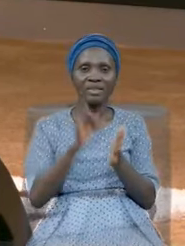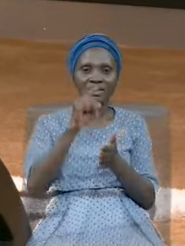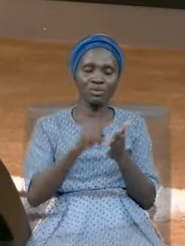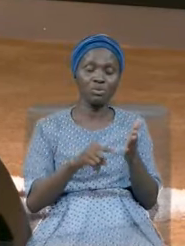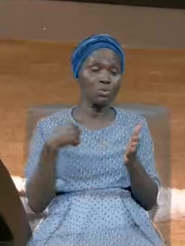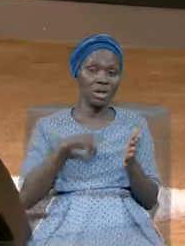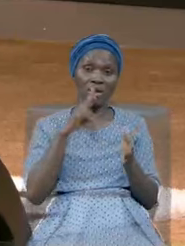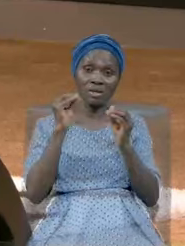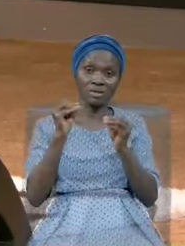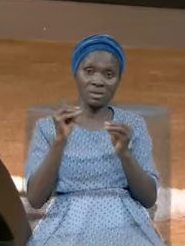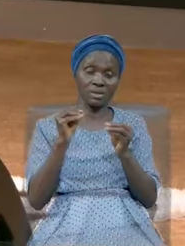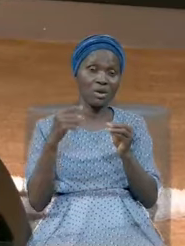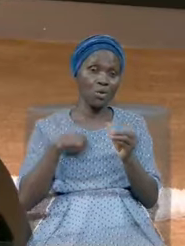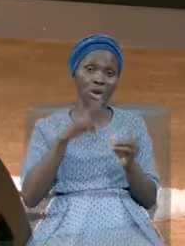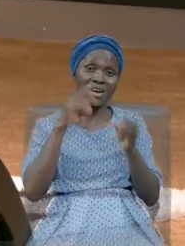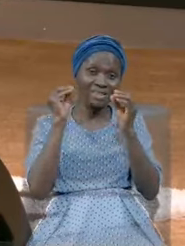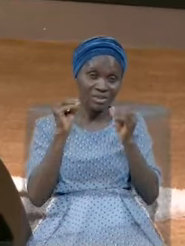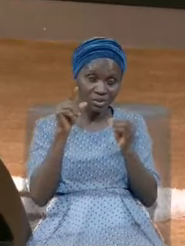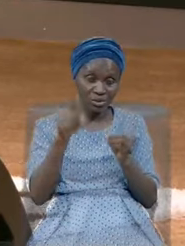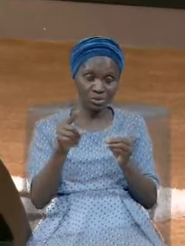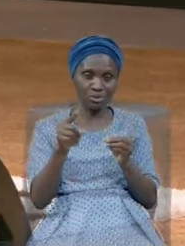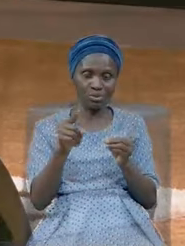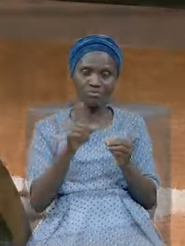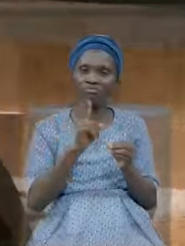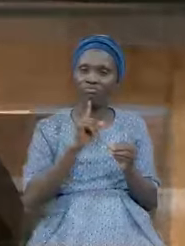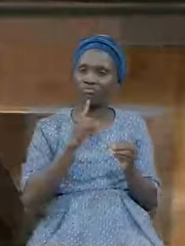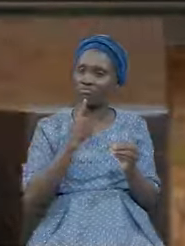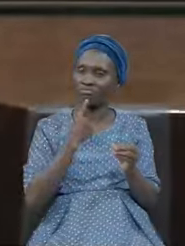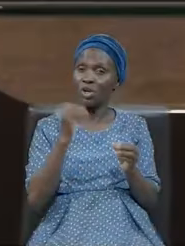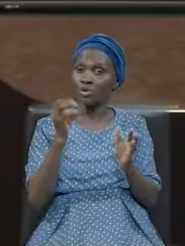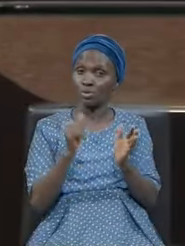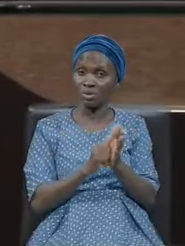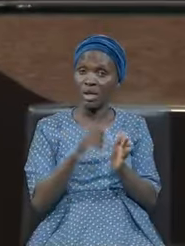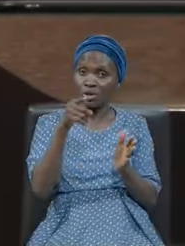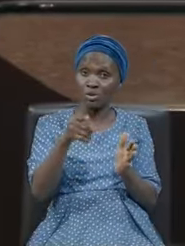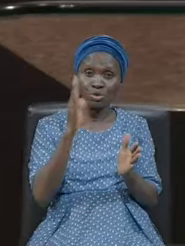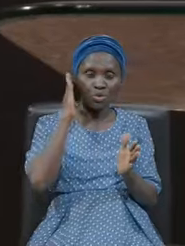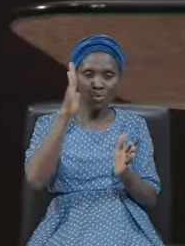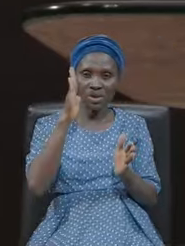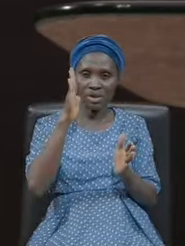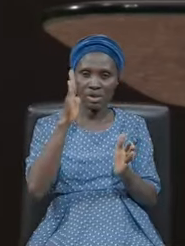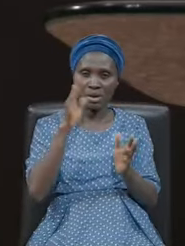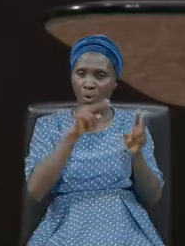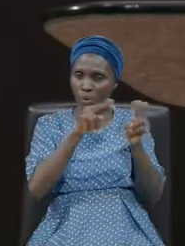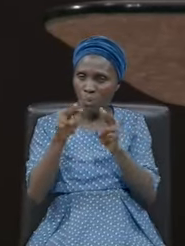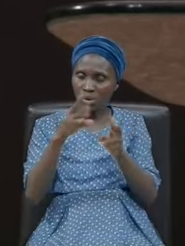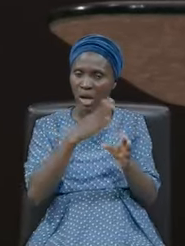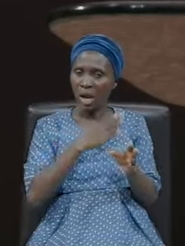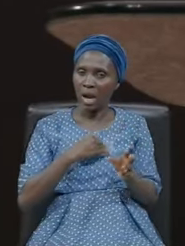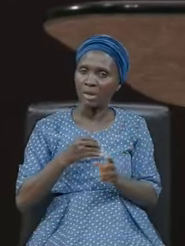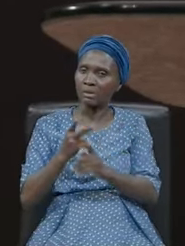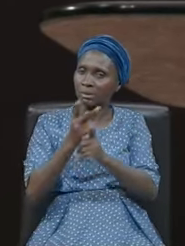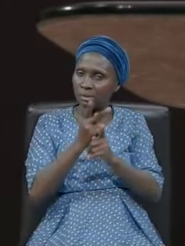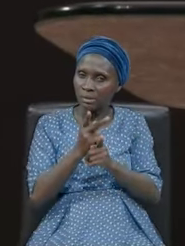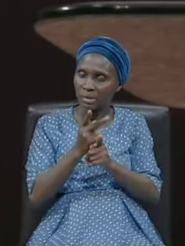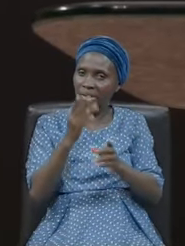découvriez et que vous prenez soin que vous preniez soin que ce